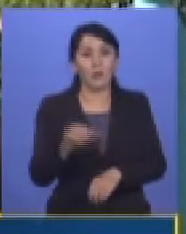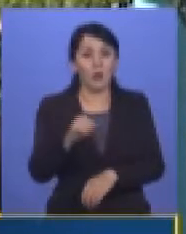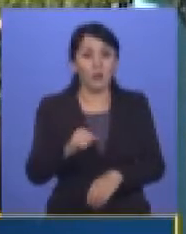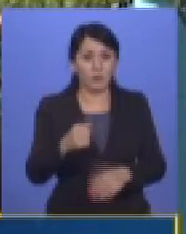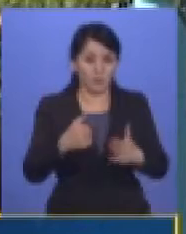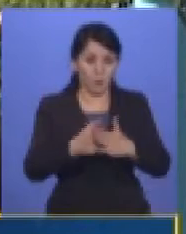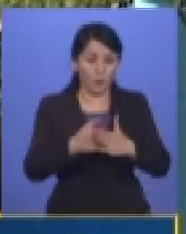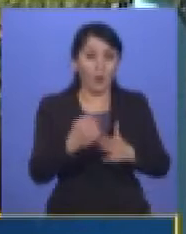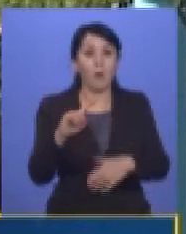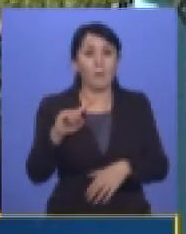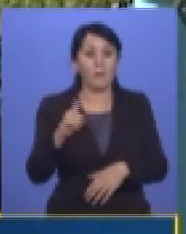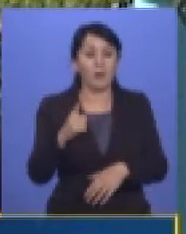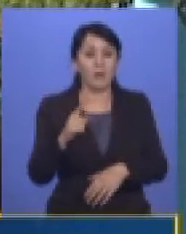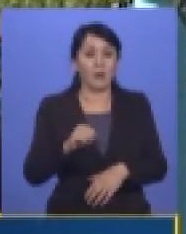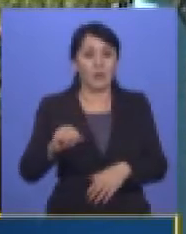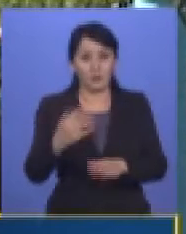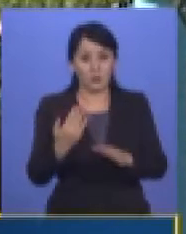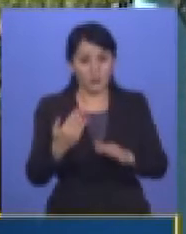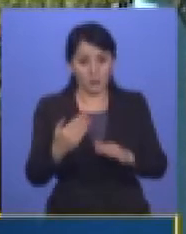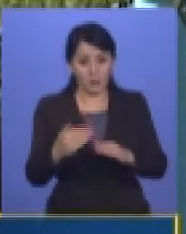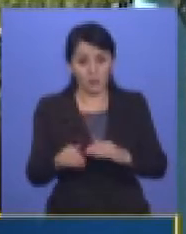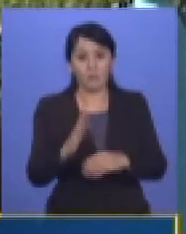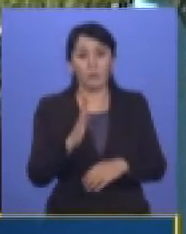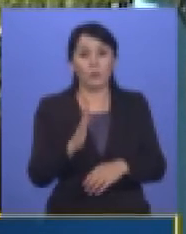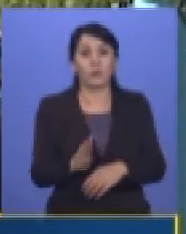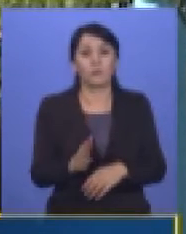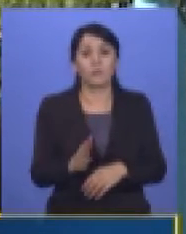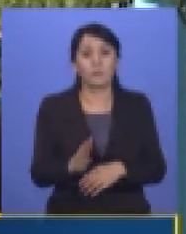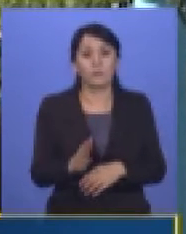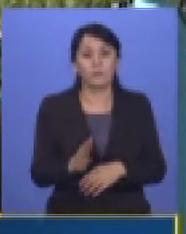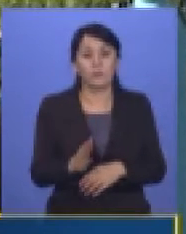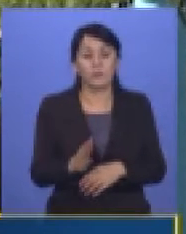тамыздың біріне дейін қалған жұмыстарды бітіруге жақынбыз.